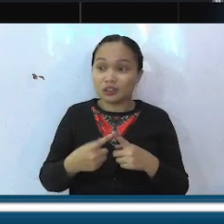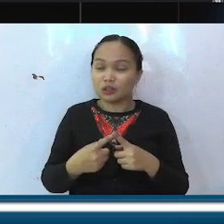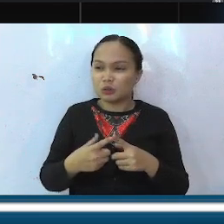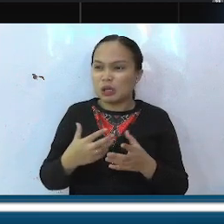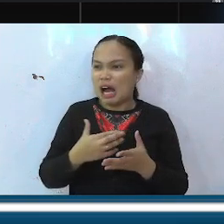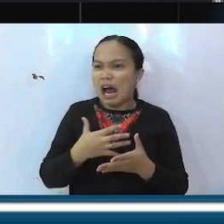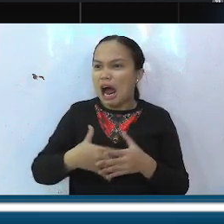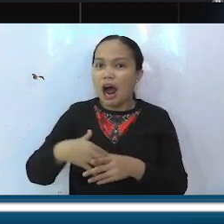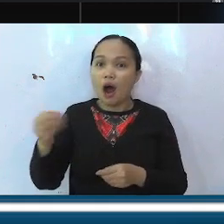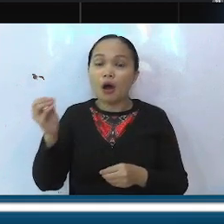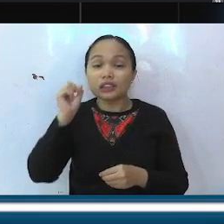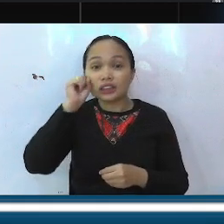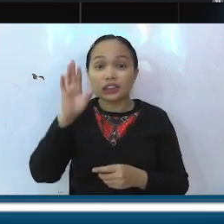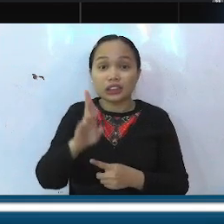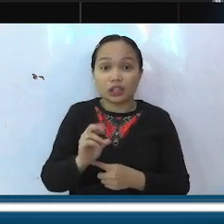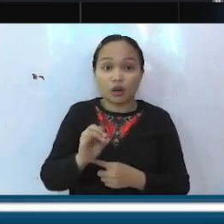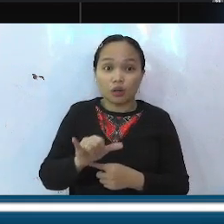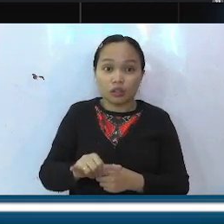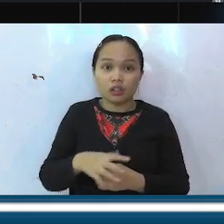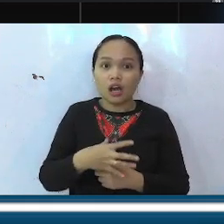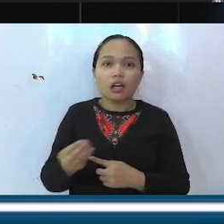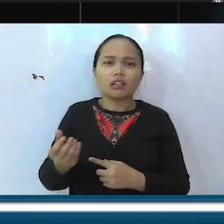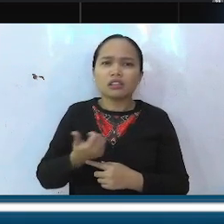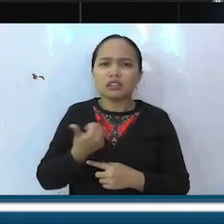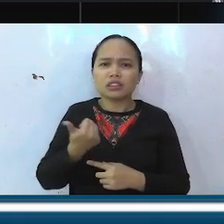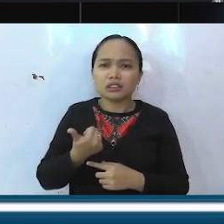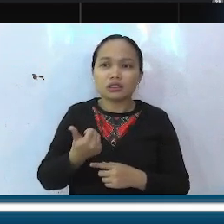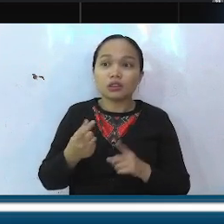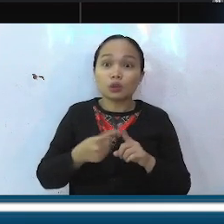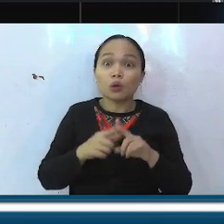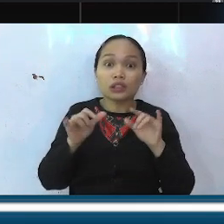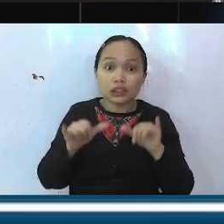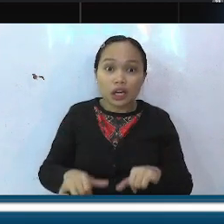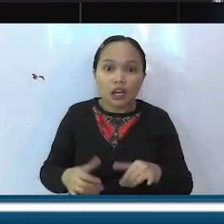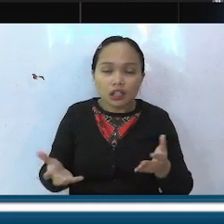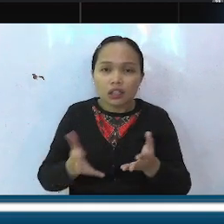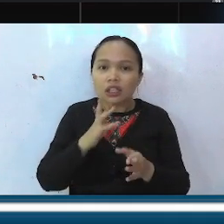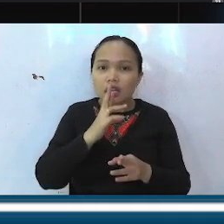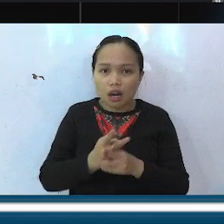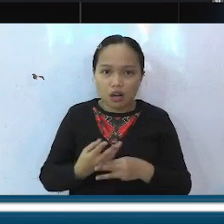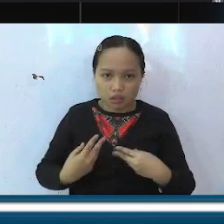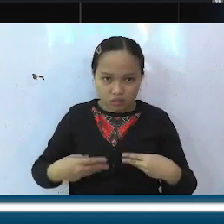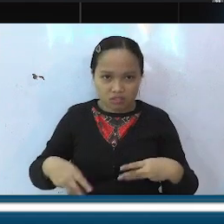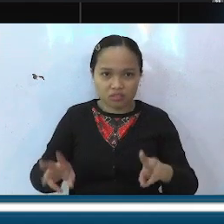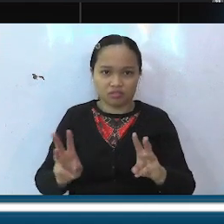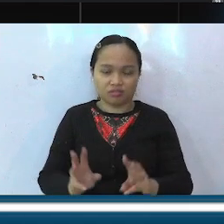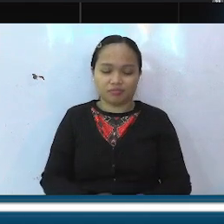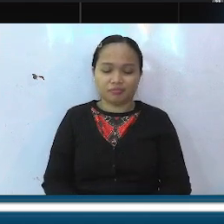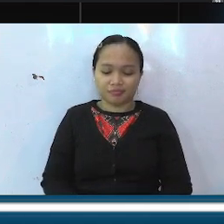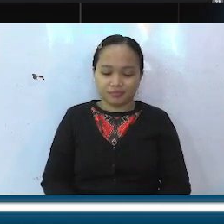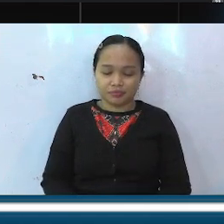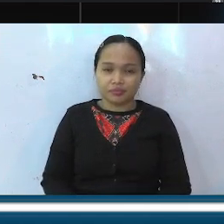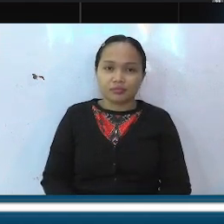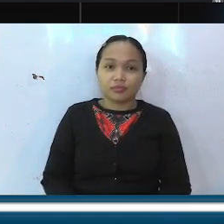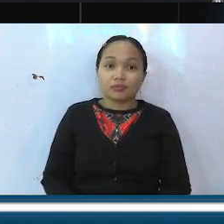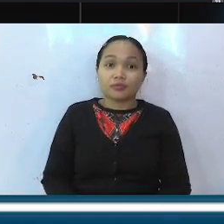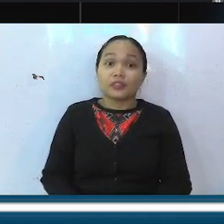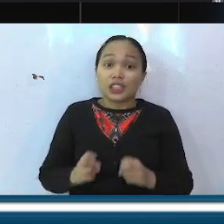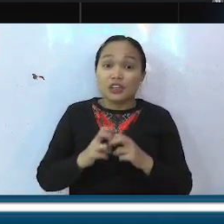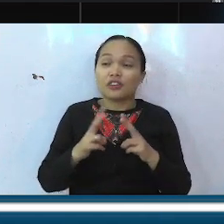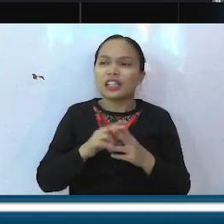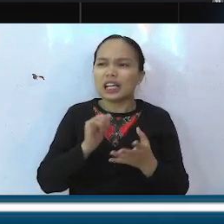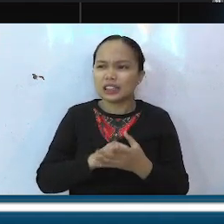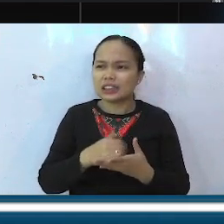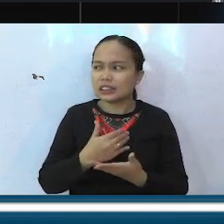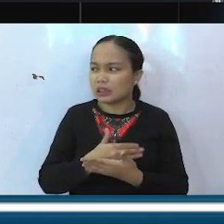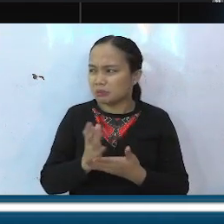tinutulungan nila Sir Roy ng mga ibang kalalakihan dito para manatili kami on track. Man. You see that? Bagamat, it's really sad